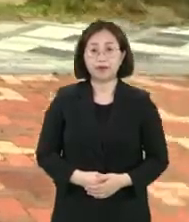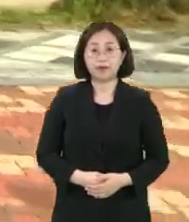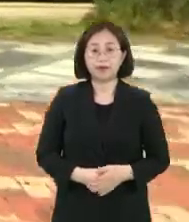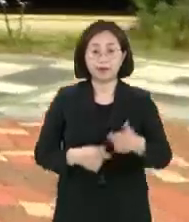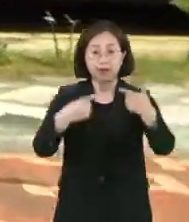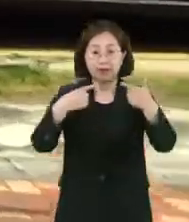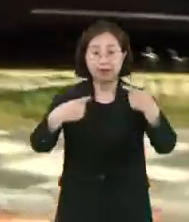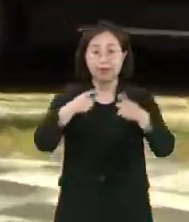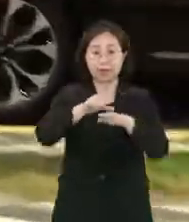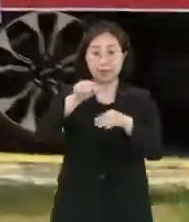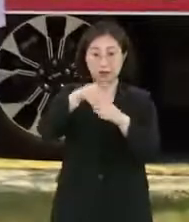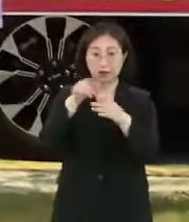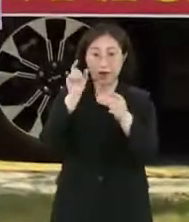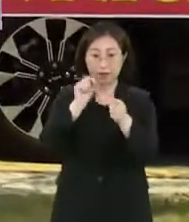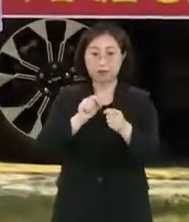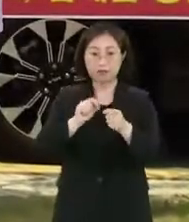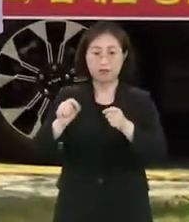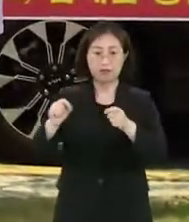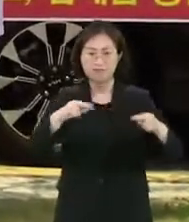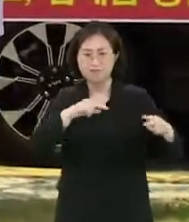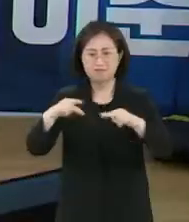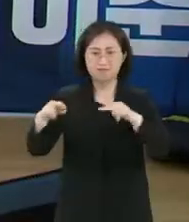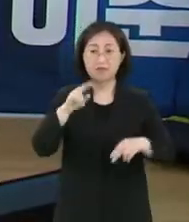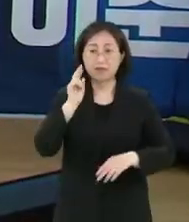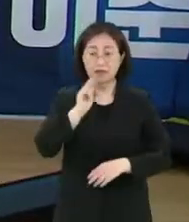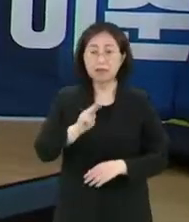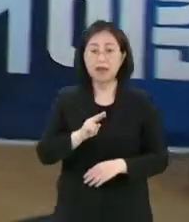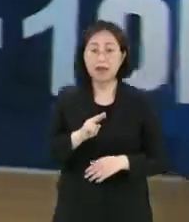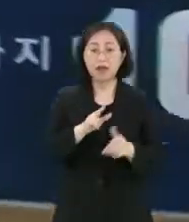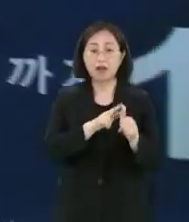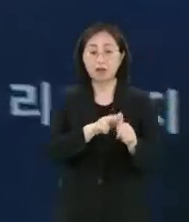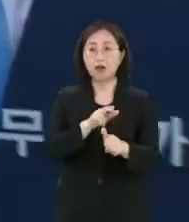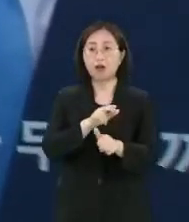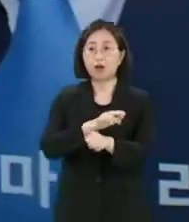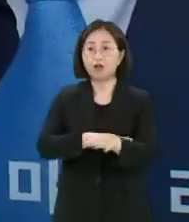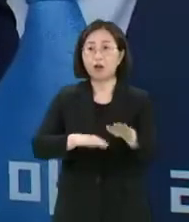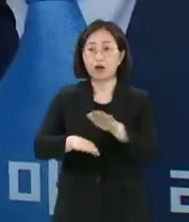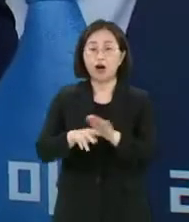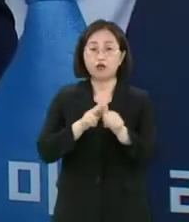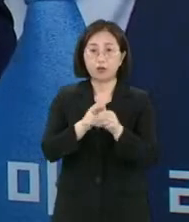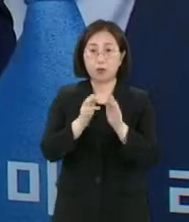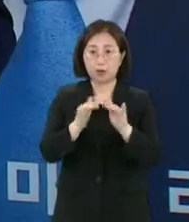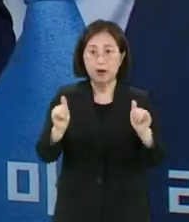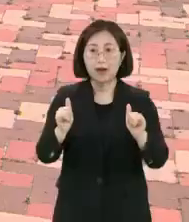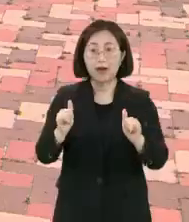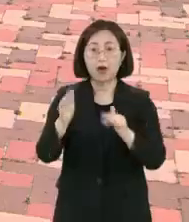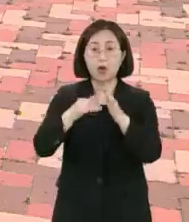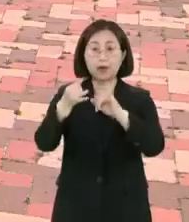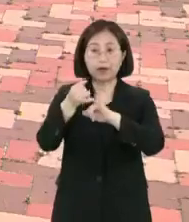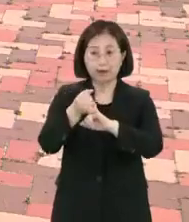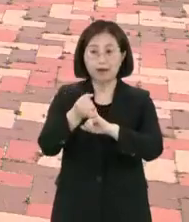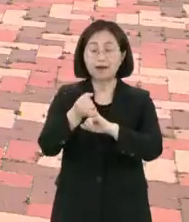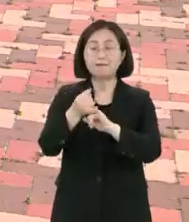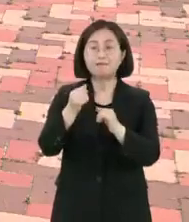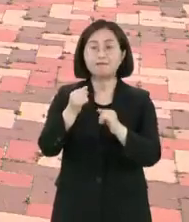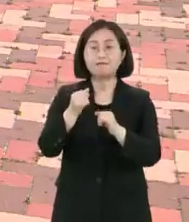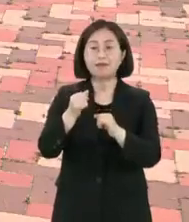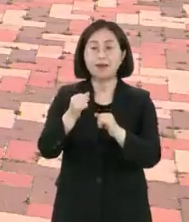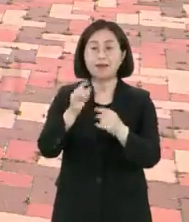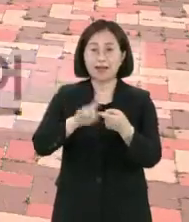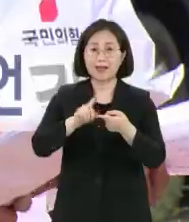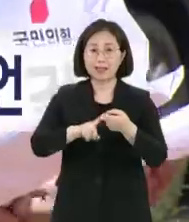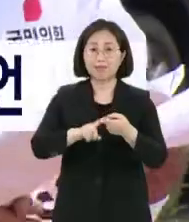6.1 지방선거를 앞두고 치열한 공방을 벌이고 있는 여야가 대선 공약까지 재소환하며 맞붙었습니다. 국민의힘은 대전 세종